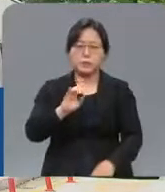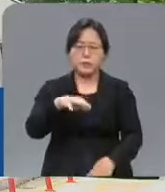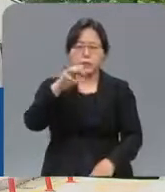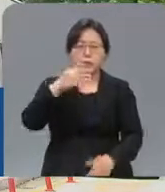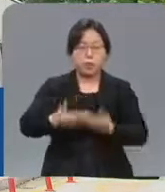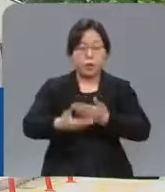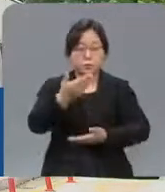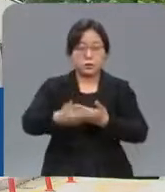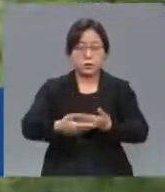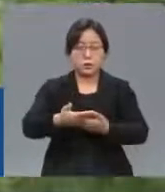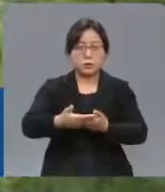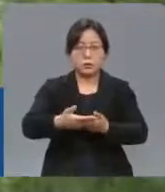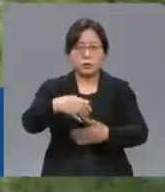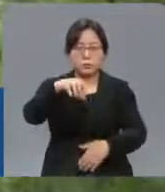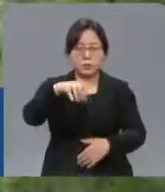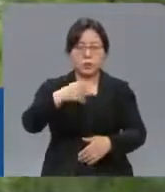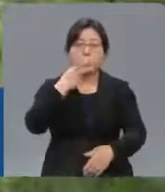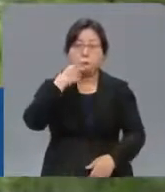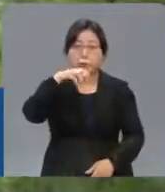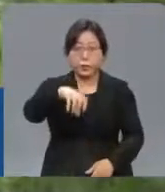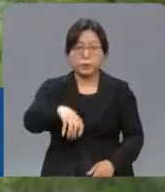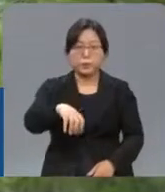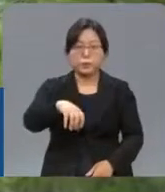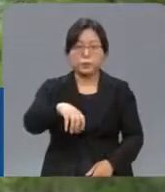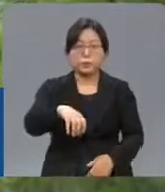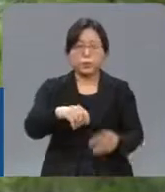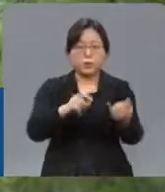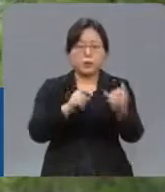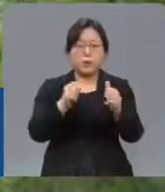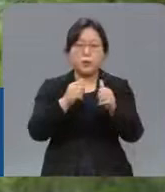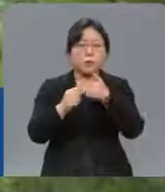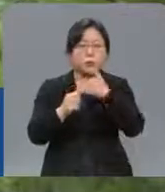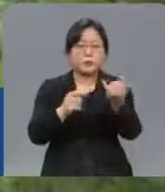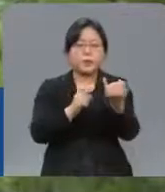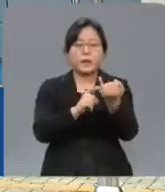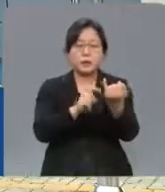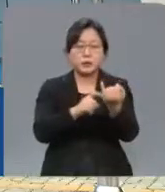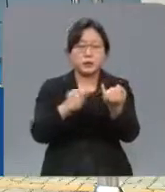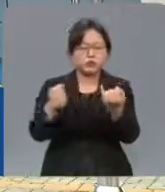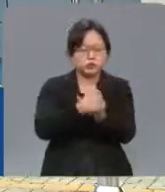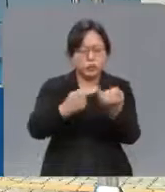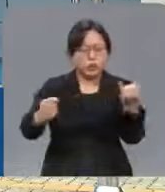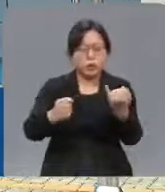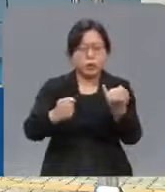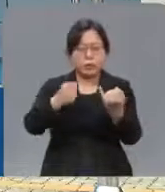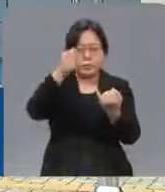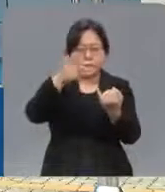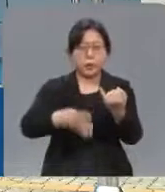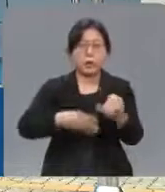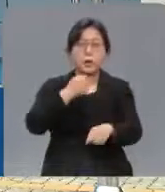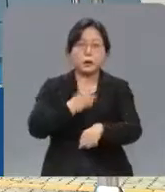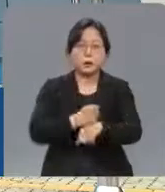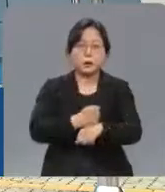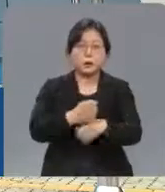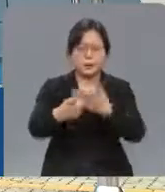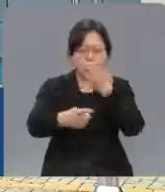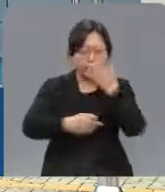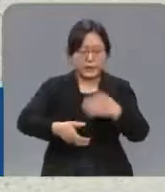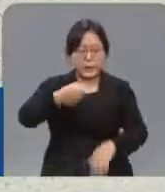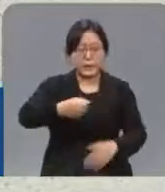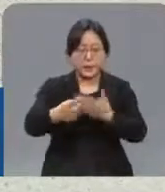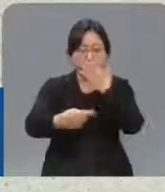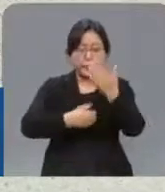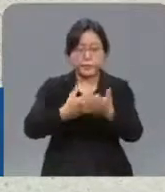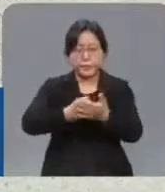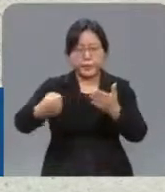광천동 정화 버스터미널 내 흡연 구역에서 50대 여성을 주먹과 발로 수십 차례 때린 뒤 가방을 빼앗아 달아난 혐의를